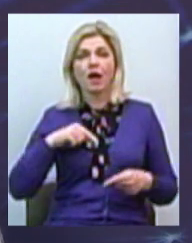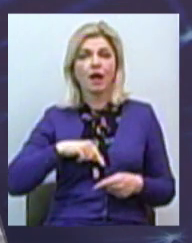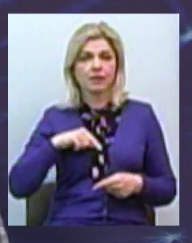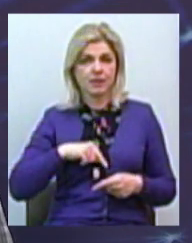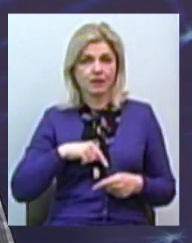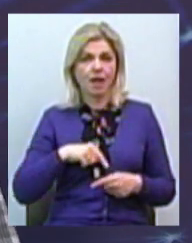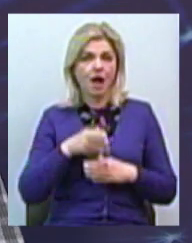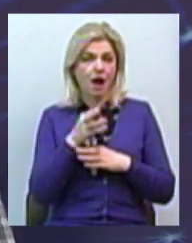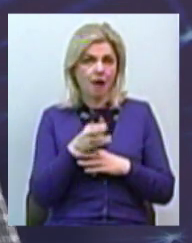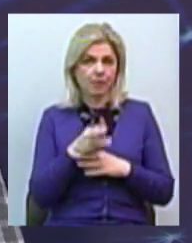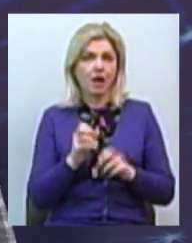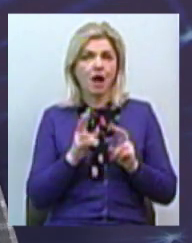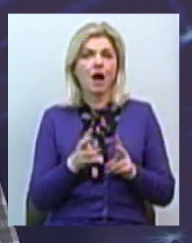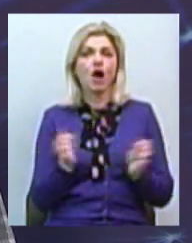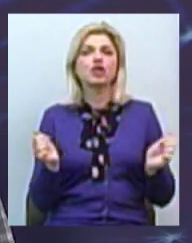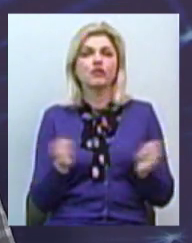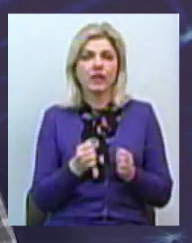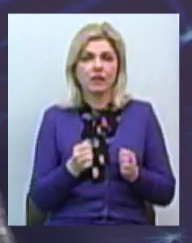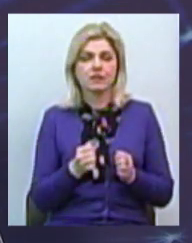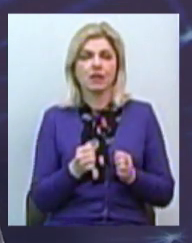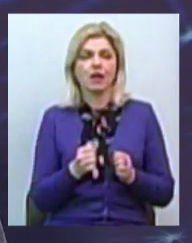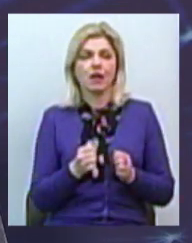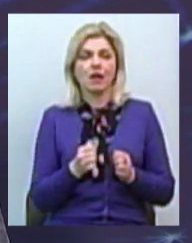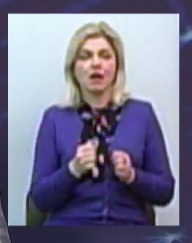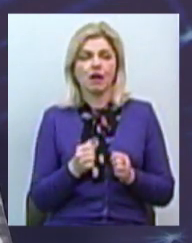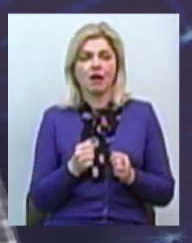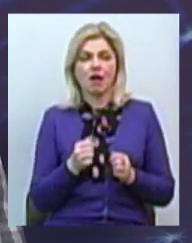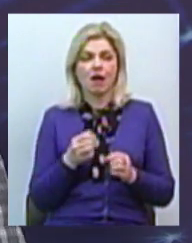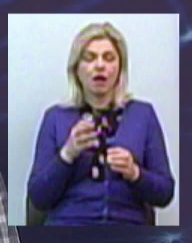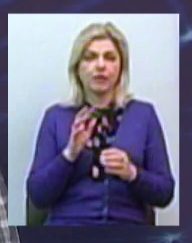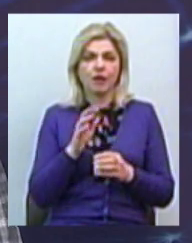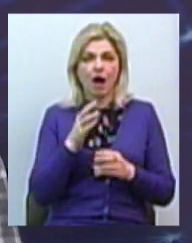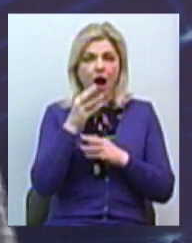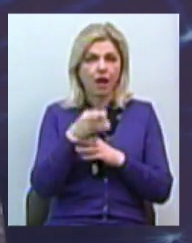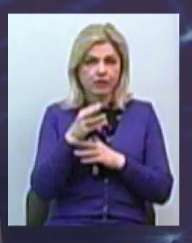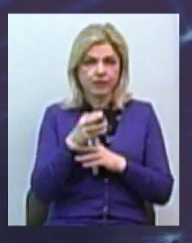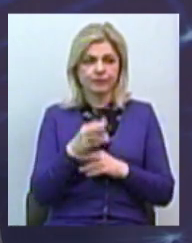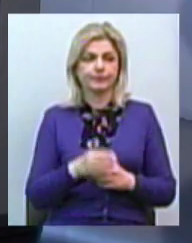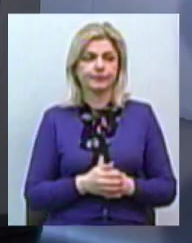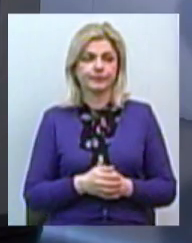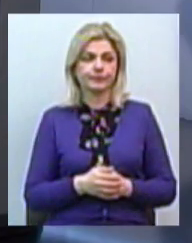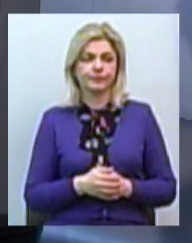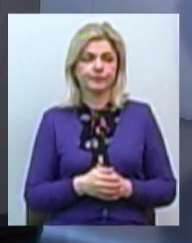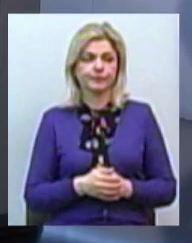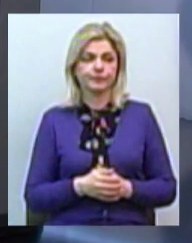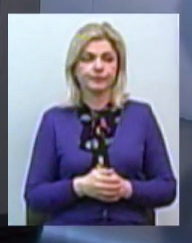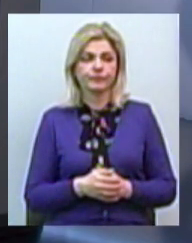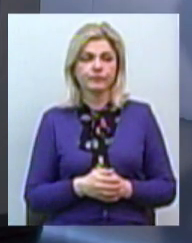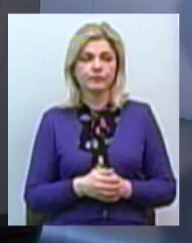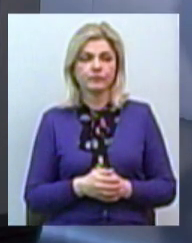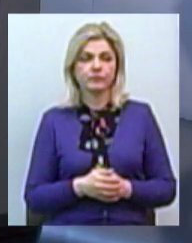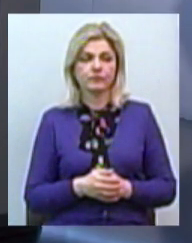такі як швидкість захвату кадру, а це в свою чергу залежить цілком і повністю